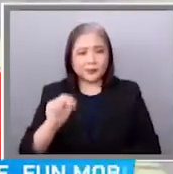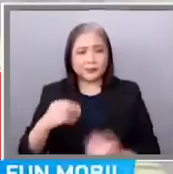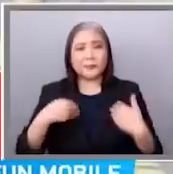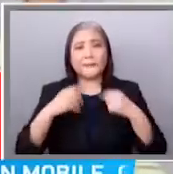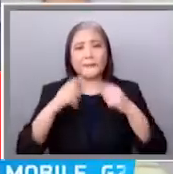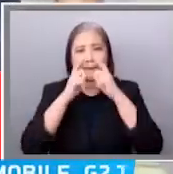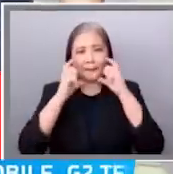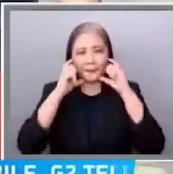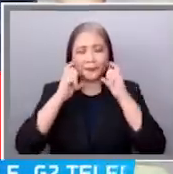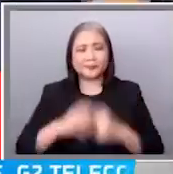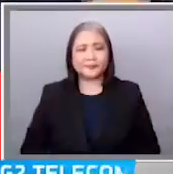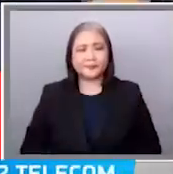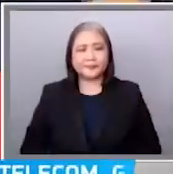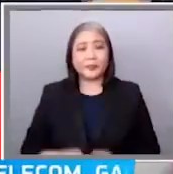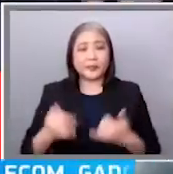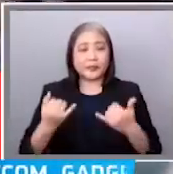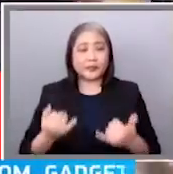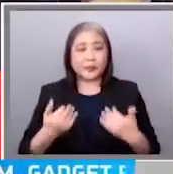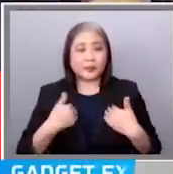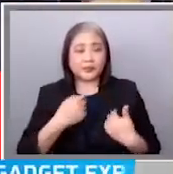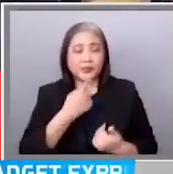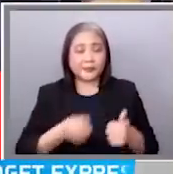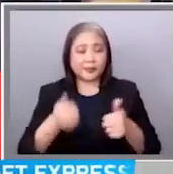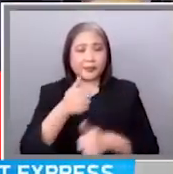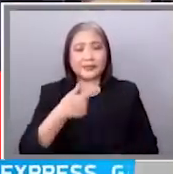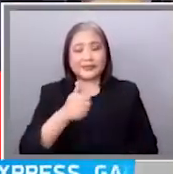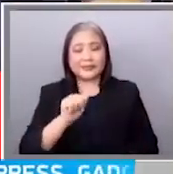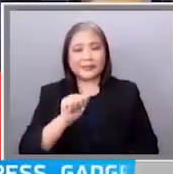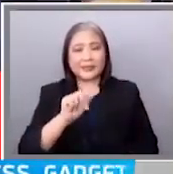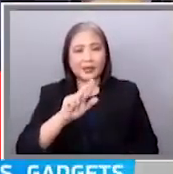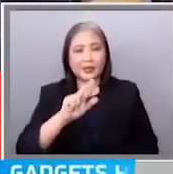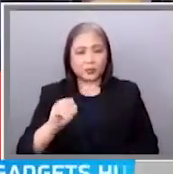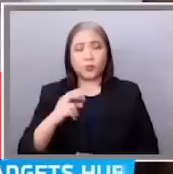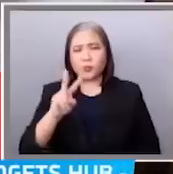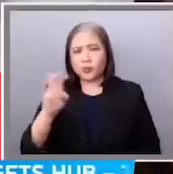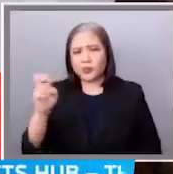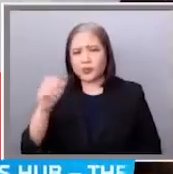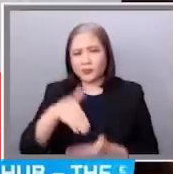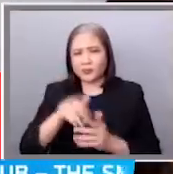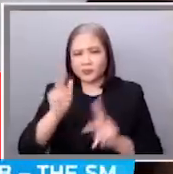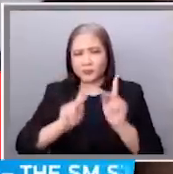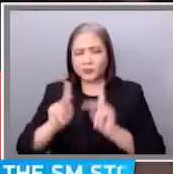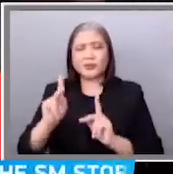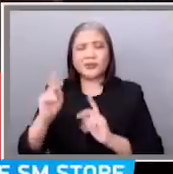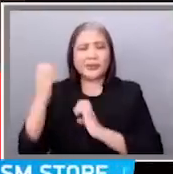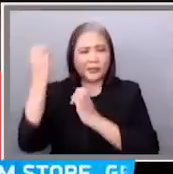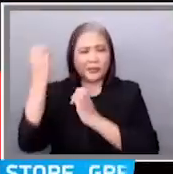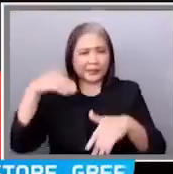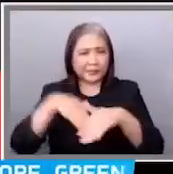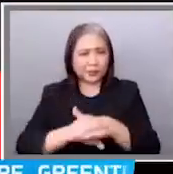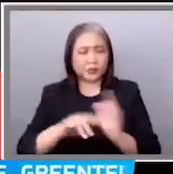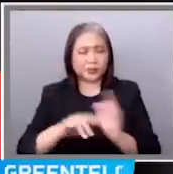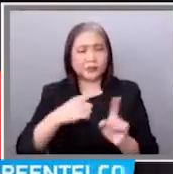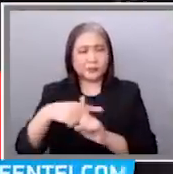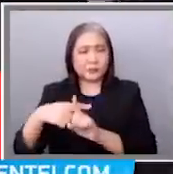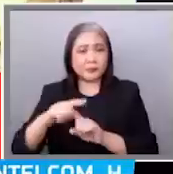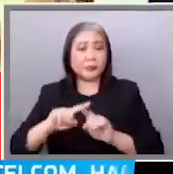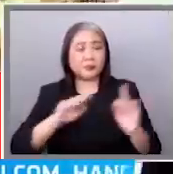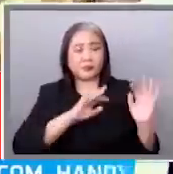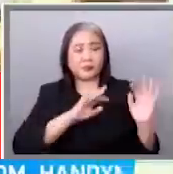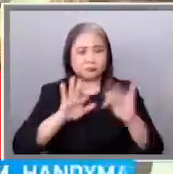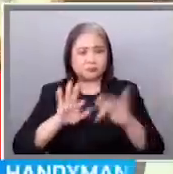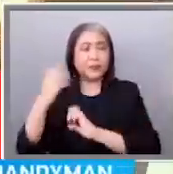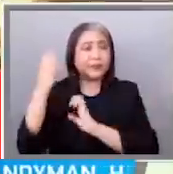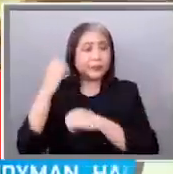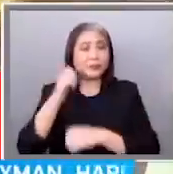na ito, ayon kay Garzo, 200,000 ang inaasahan nilang bibisita. Pero ang Dagsaraw, inaasahan bukas